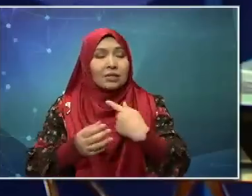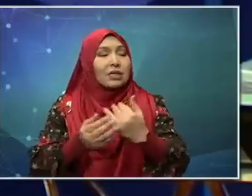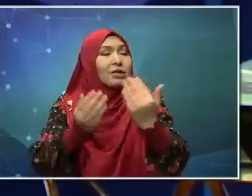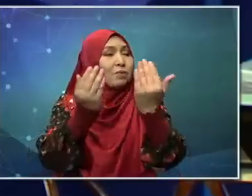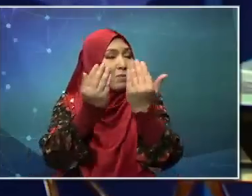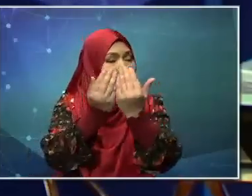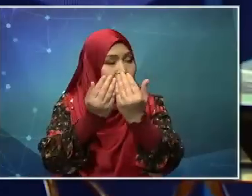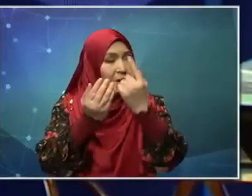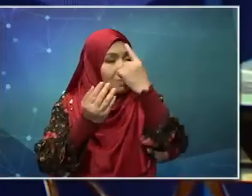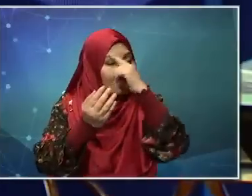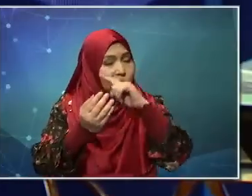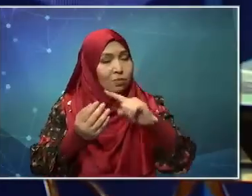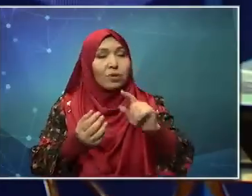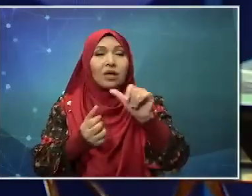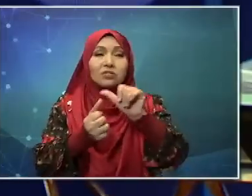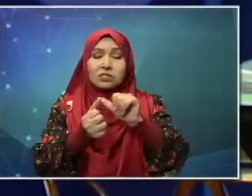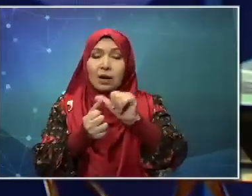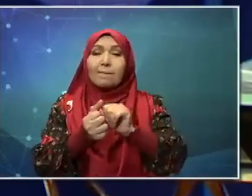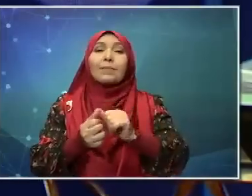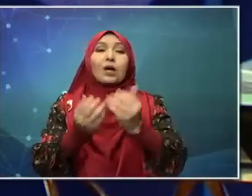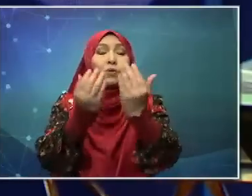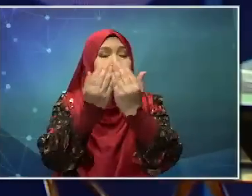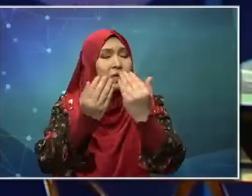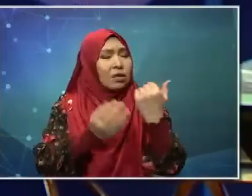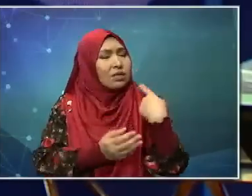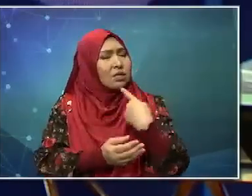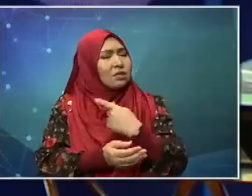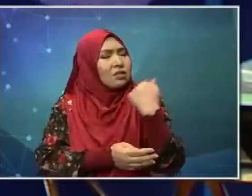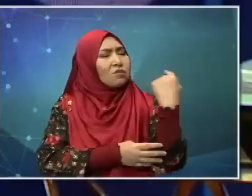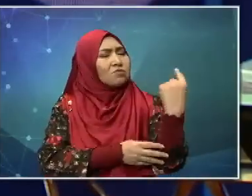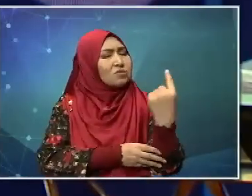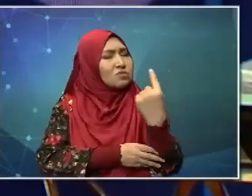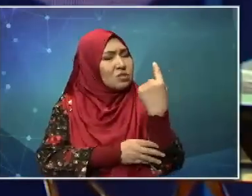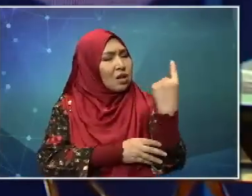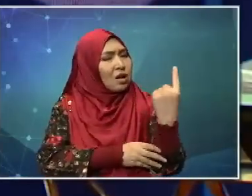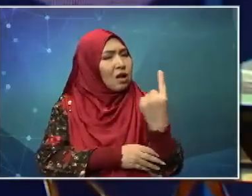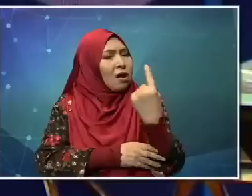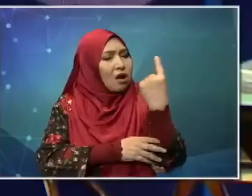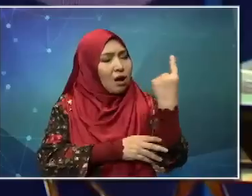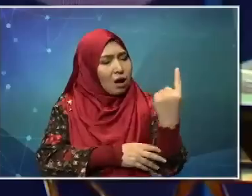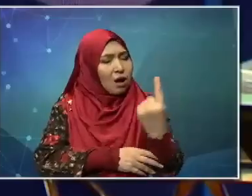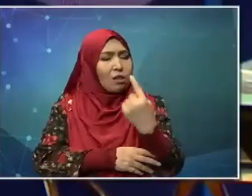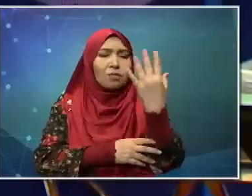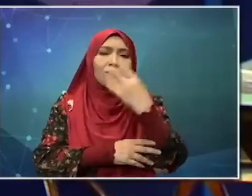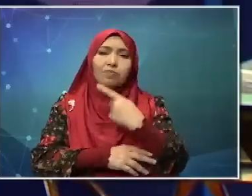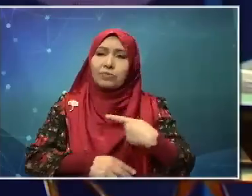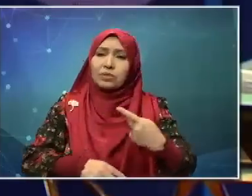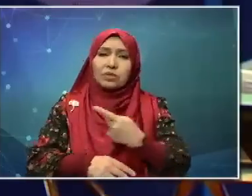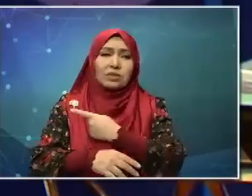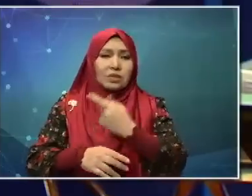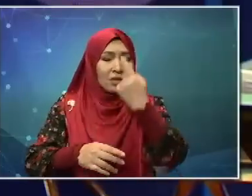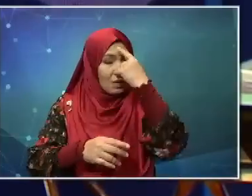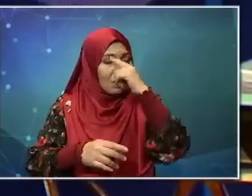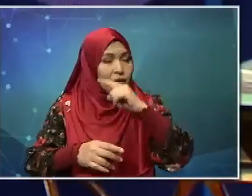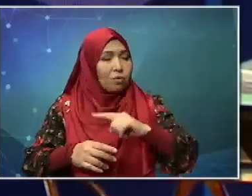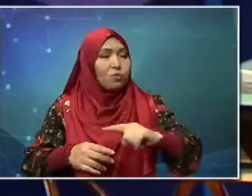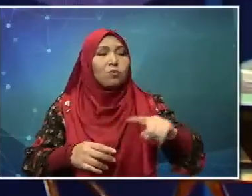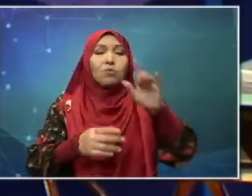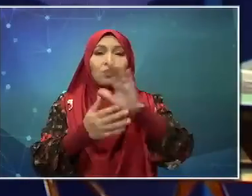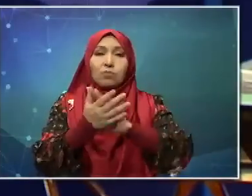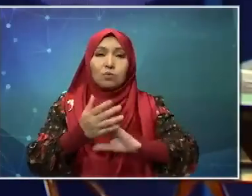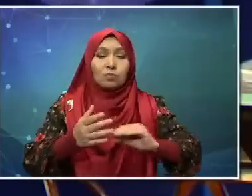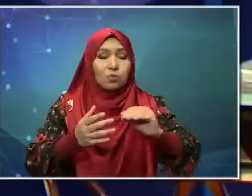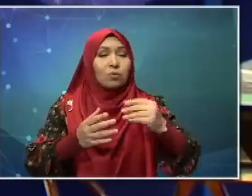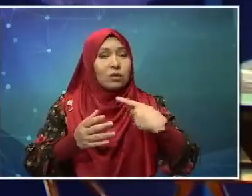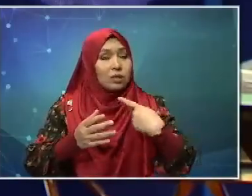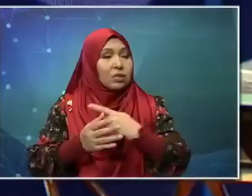ilmu gitu dan ada satu doa yang pasti kita selalu gundah sentuhan yang berjalan menaiki kendaraan naik kapal terbang naik kapal